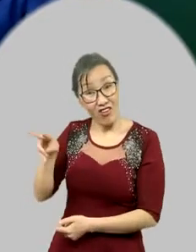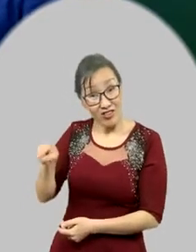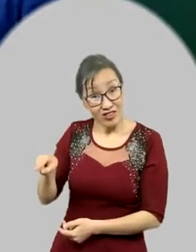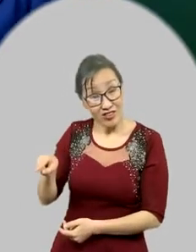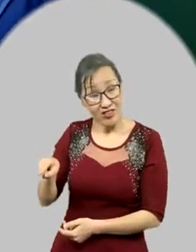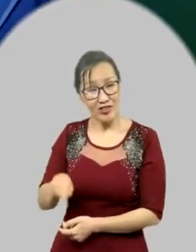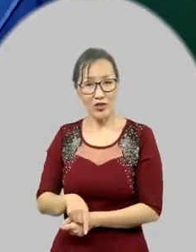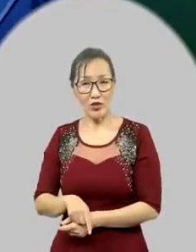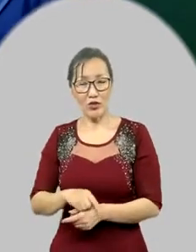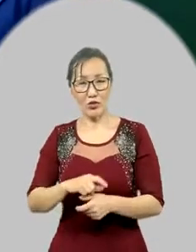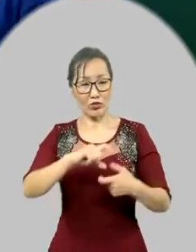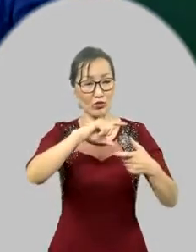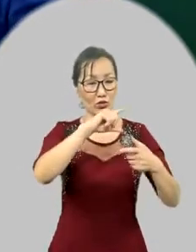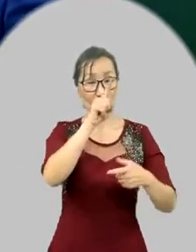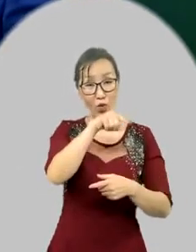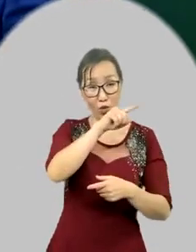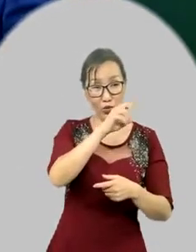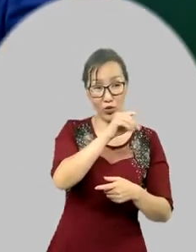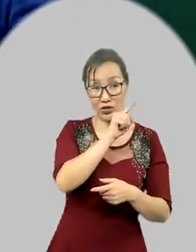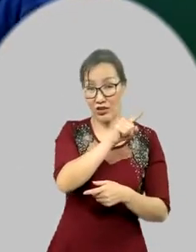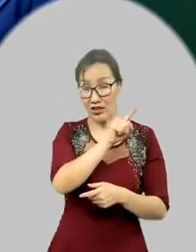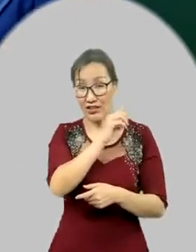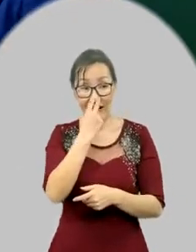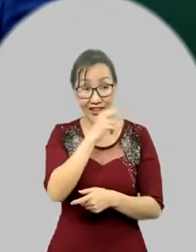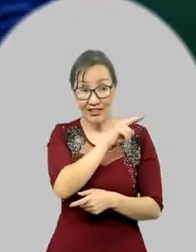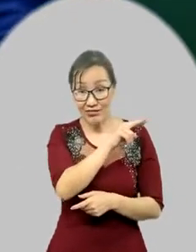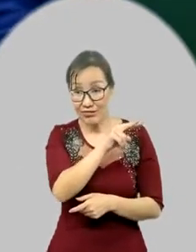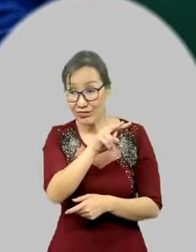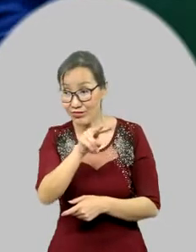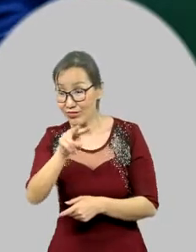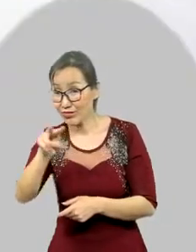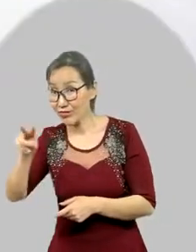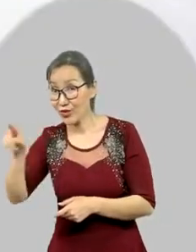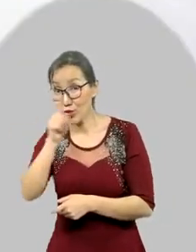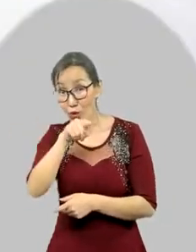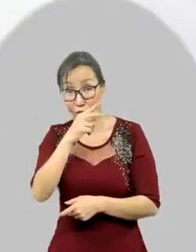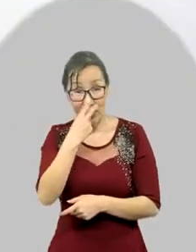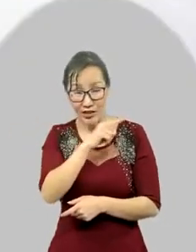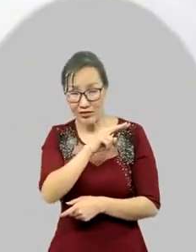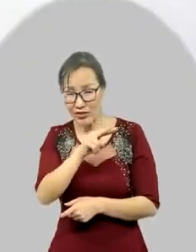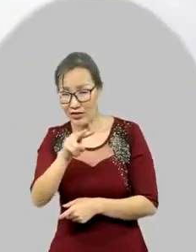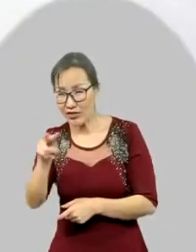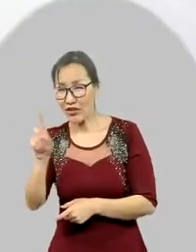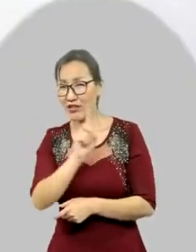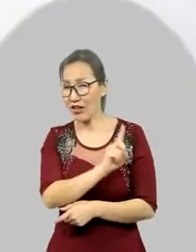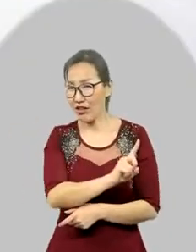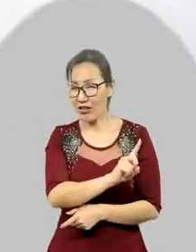эдгээр дүрс тусвалт байгаа дугуйнуудын тоог бичиж тоон дараалал үүсгэнэ.